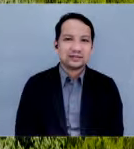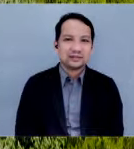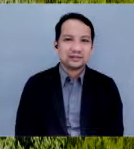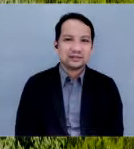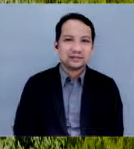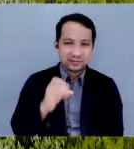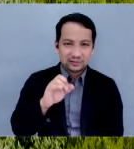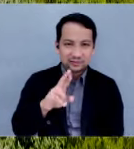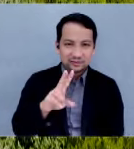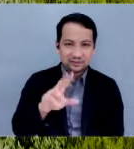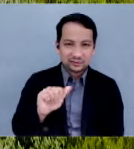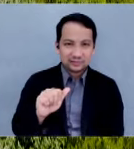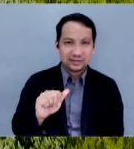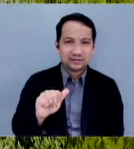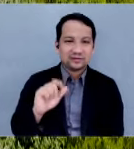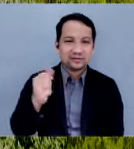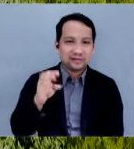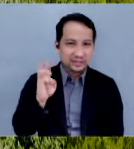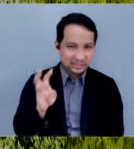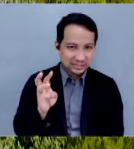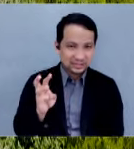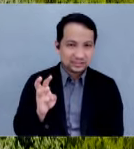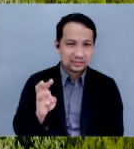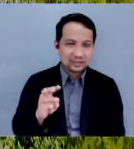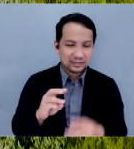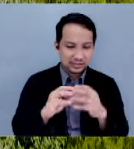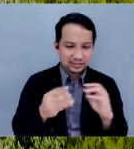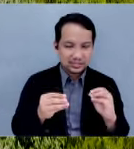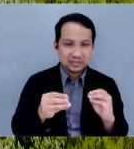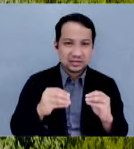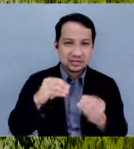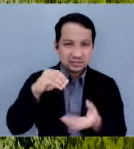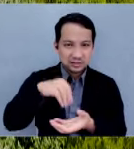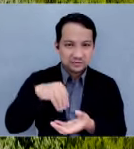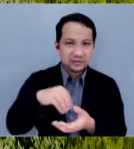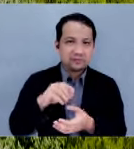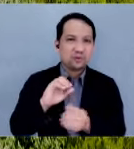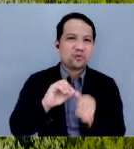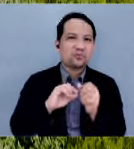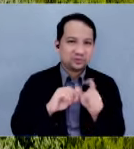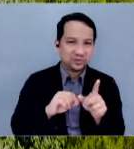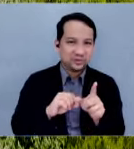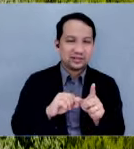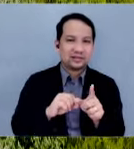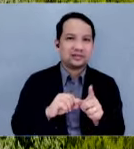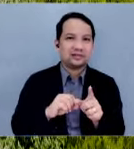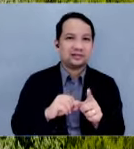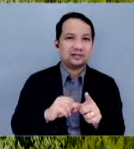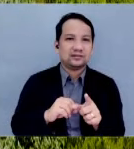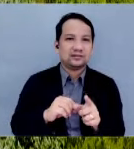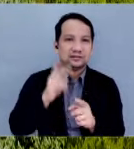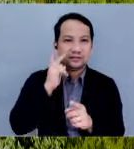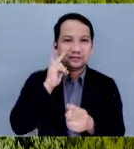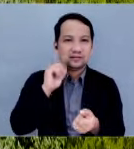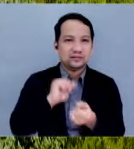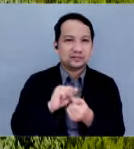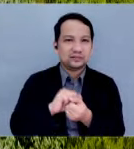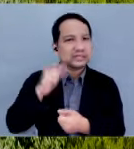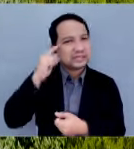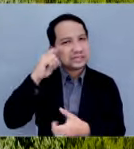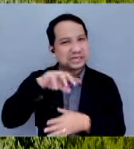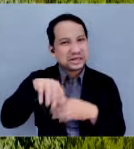Maruya, top 60. Pasok, diba? Ang lumpia kasi given na yan eh. Talaga lumpia, classic talaga ang lumpia. Naisip ako meron bang dapat nakasali doon. Na dapat mga